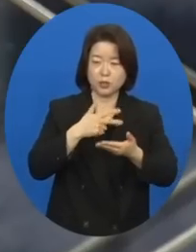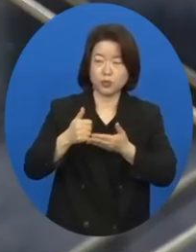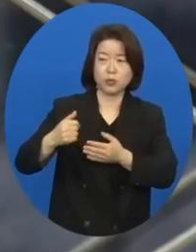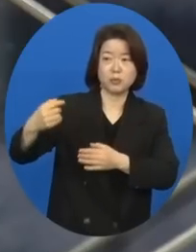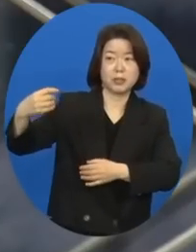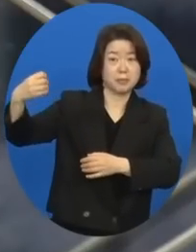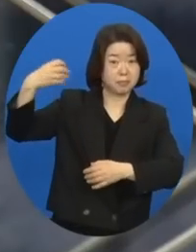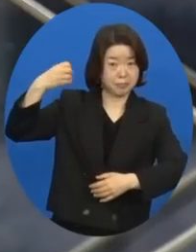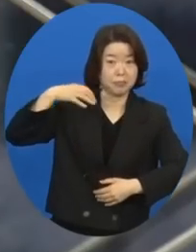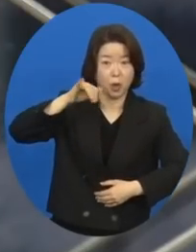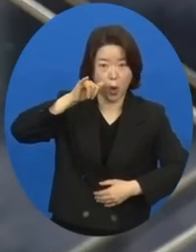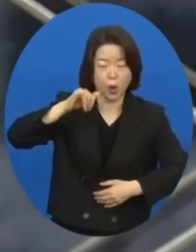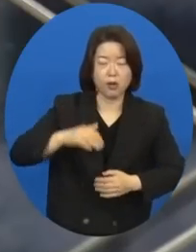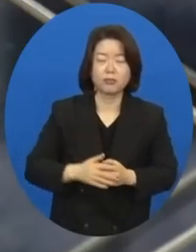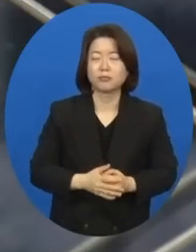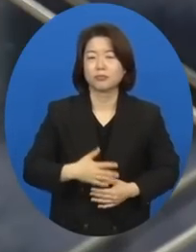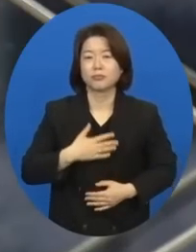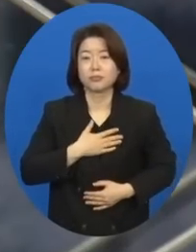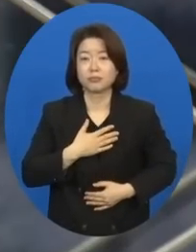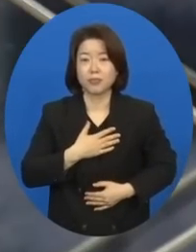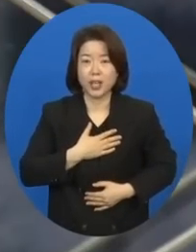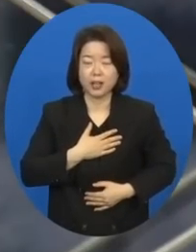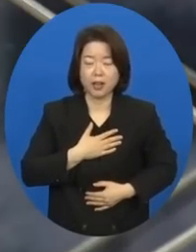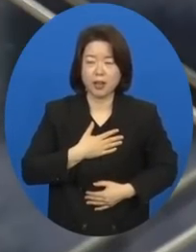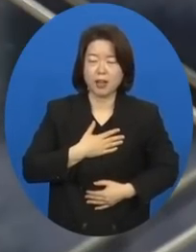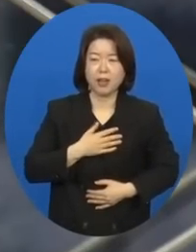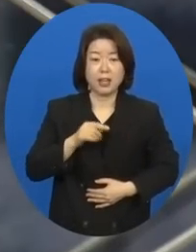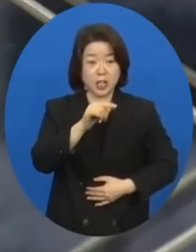주시더래요. 내가